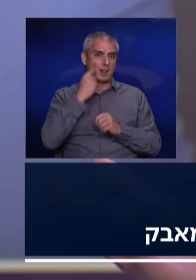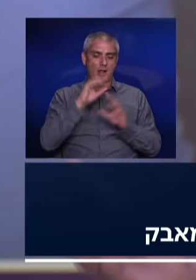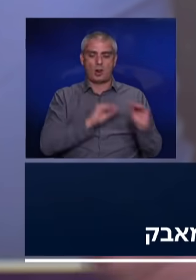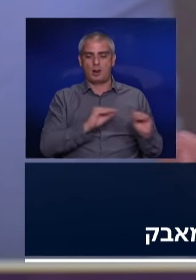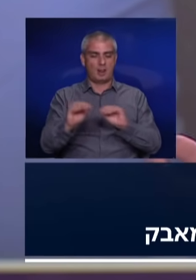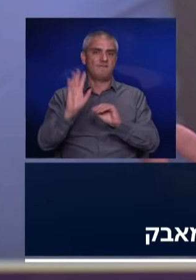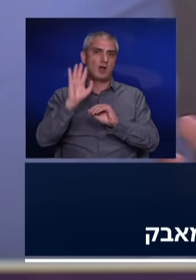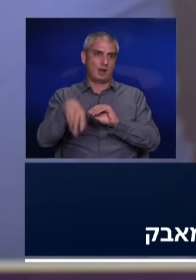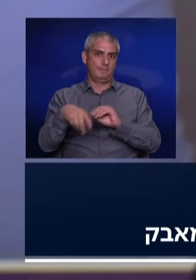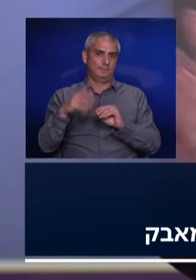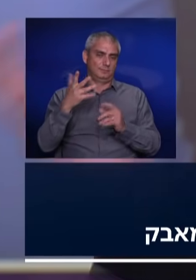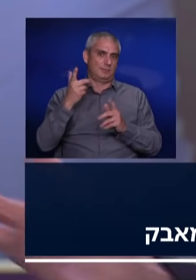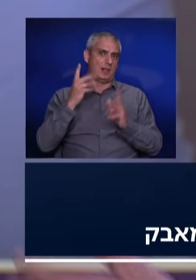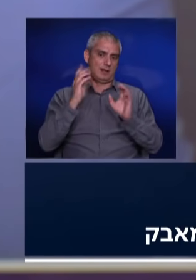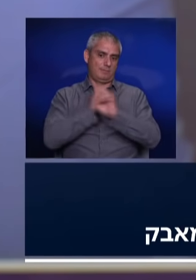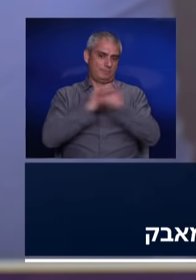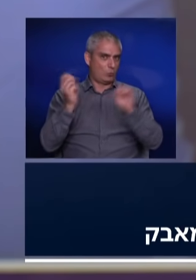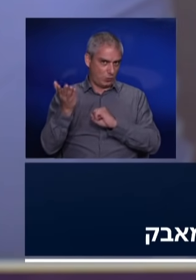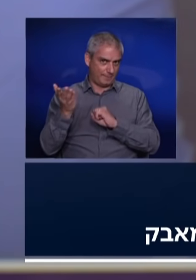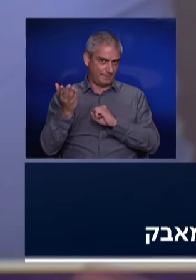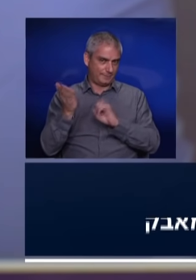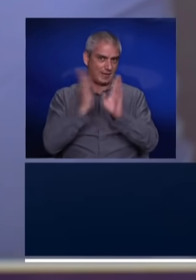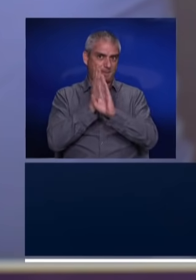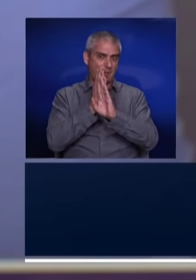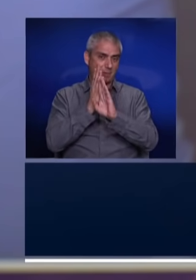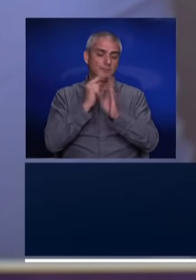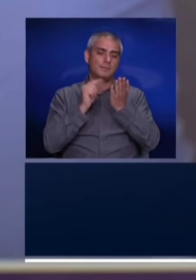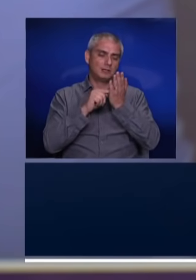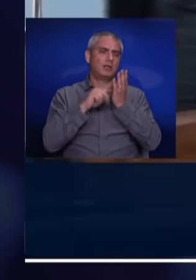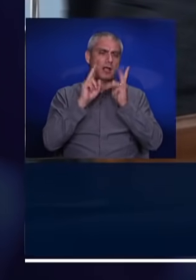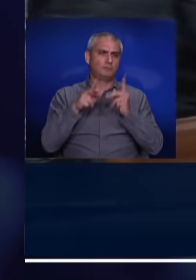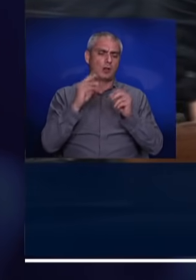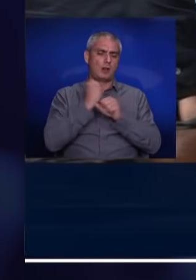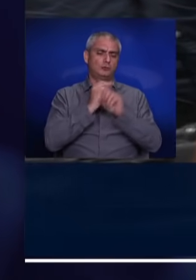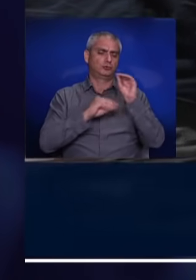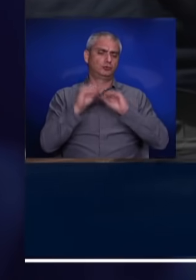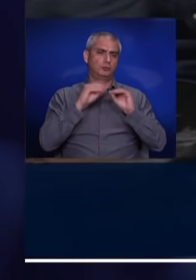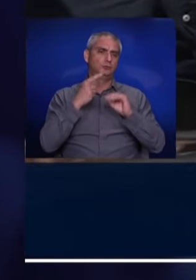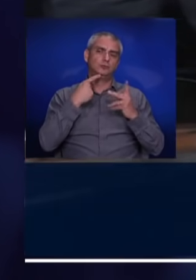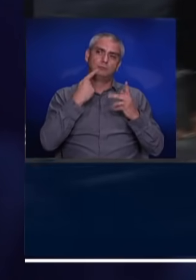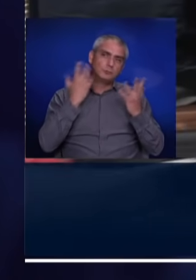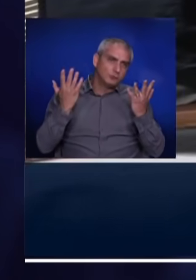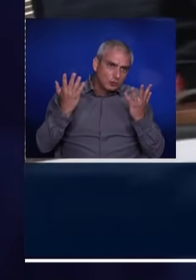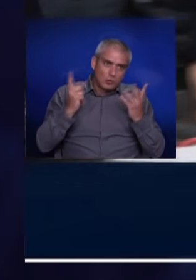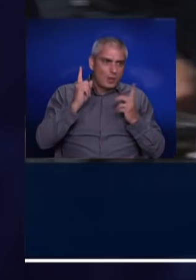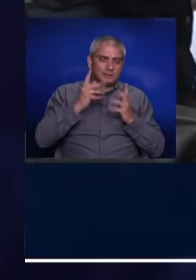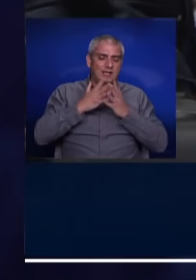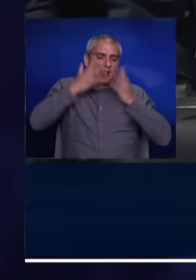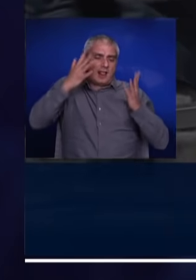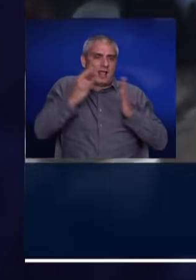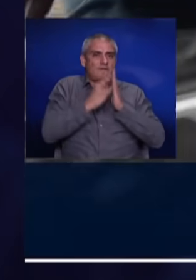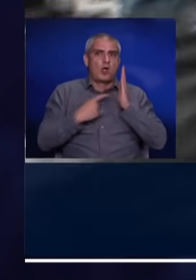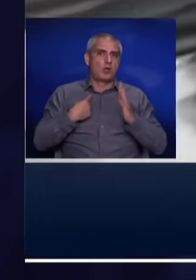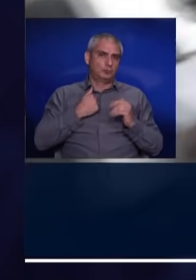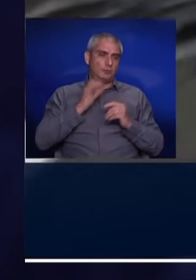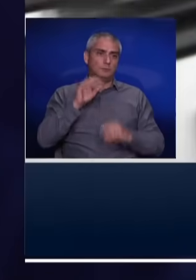גם לזירת הפחה, לזירה החבלנית, ולכן אפשר לעשות שימוש בפרשנות, לא צריך להרחיב את חוק השבק